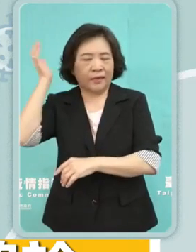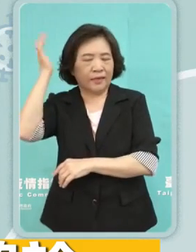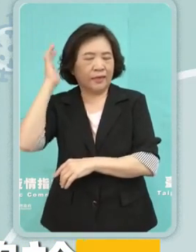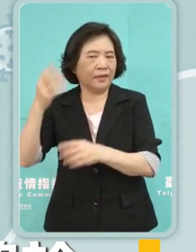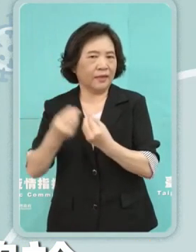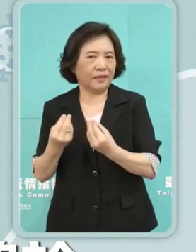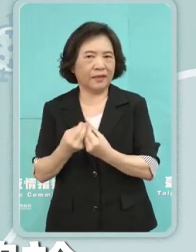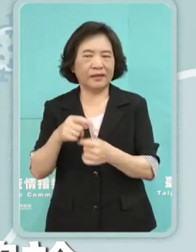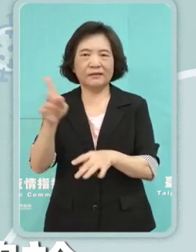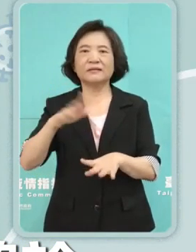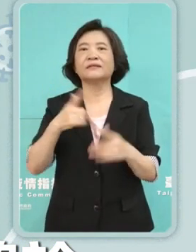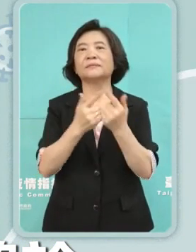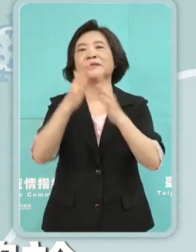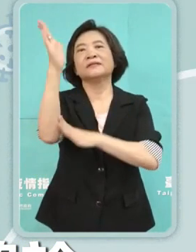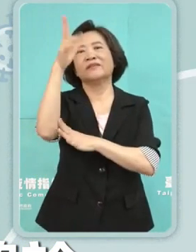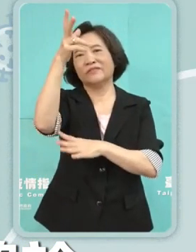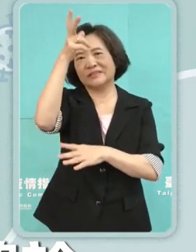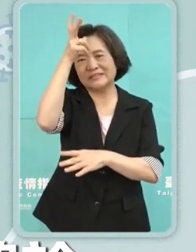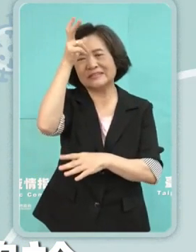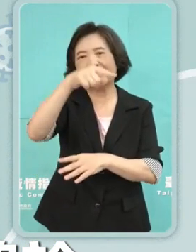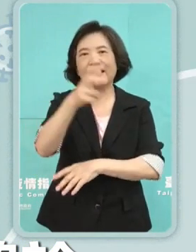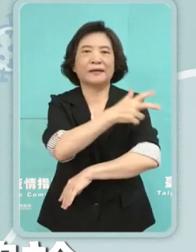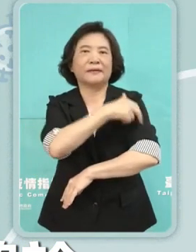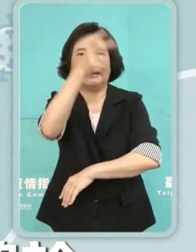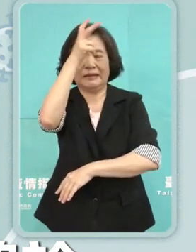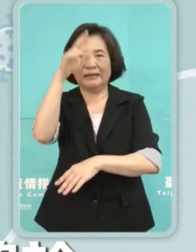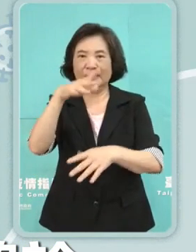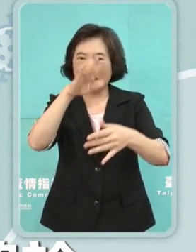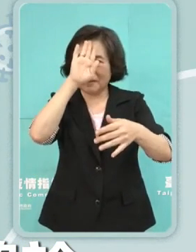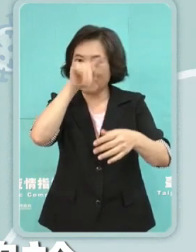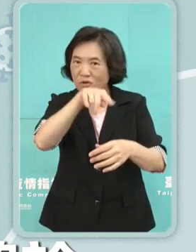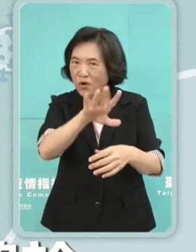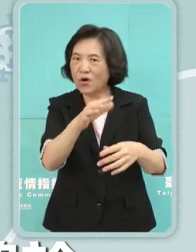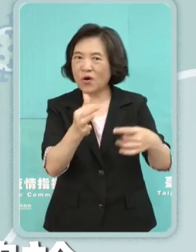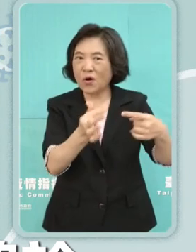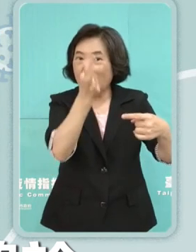北市政府的驻卫警同仁哦，有这个确诊例哈、